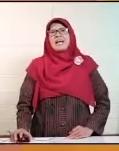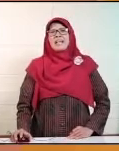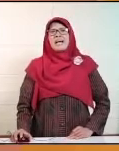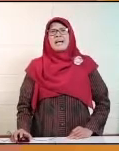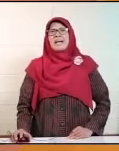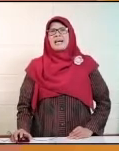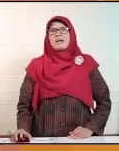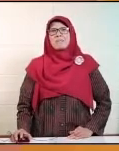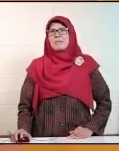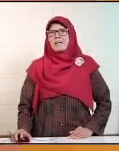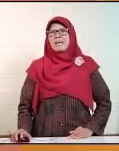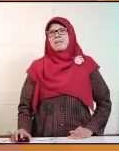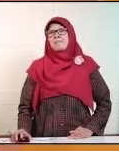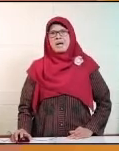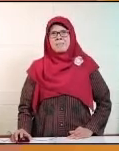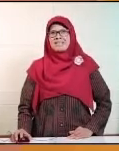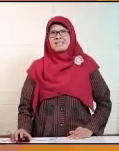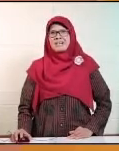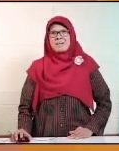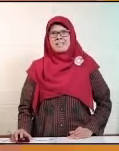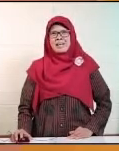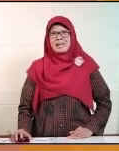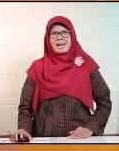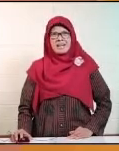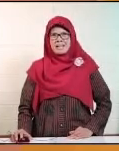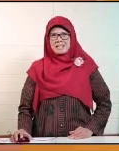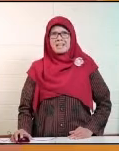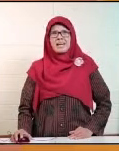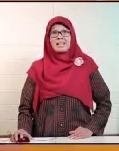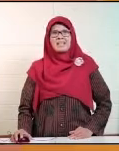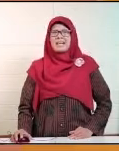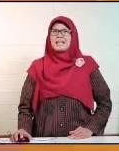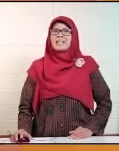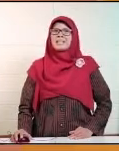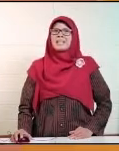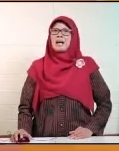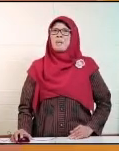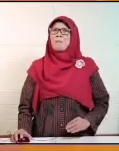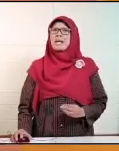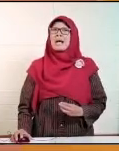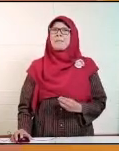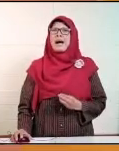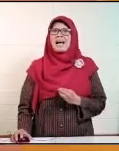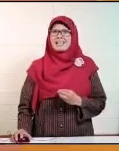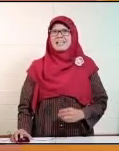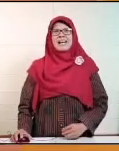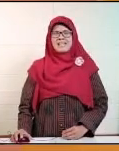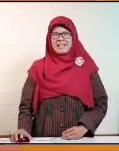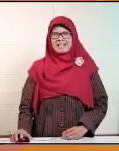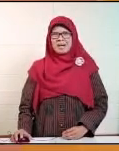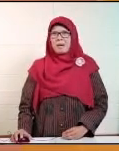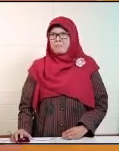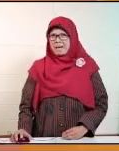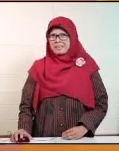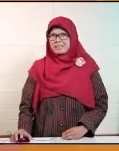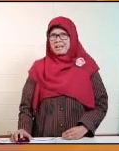adalah memberikan pemahaman kepada anak-anak sekalian tentang perkembangan diri